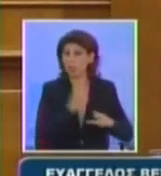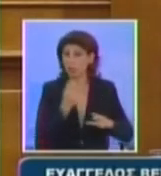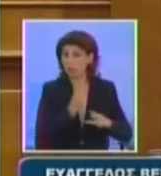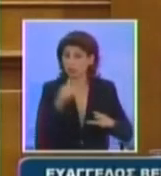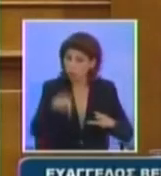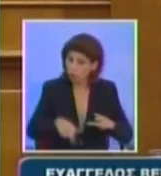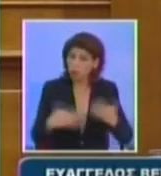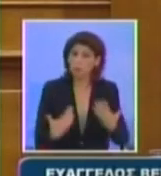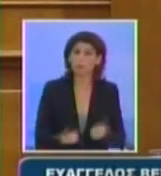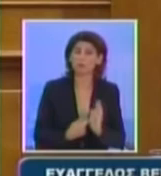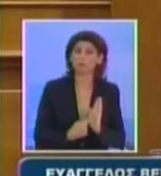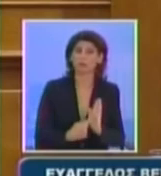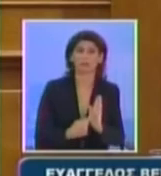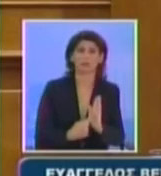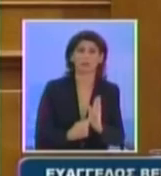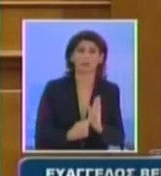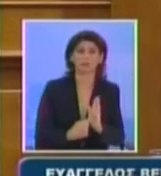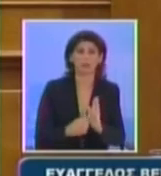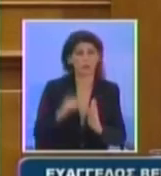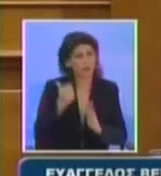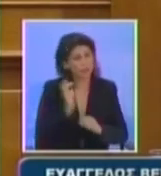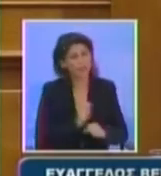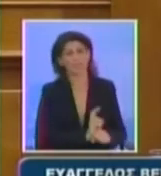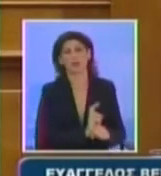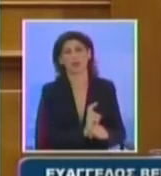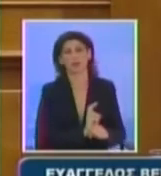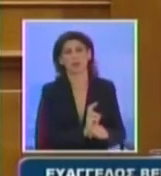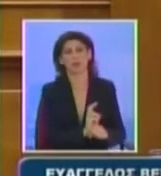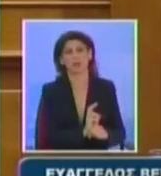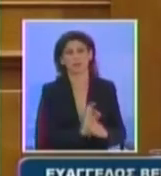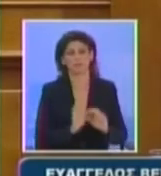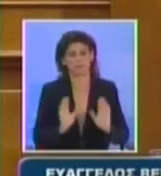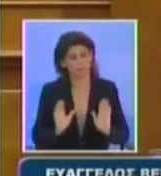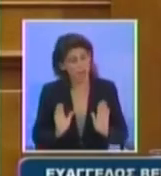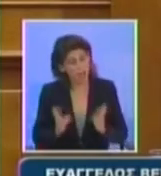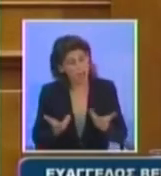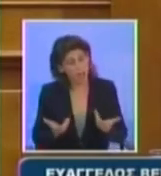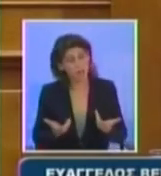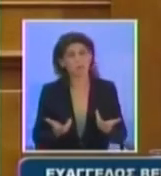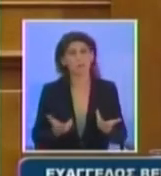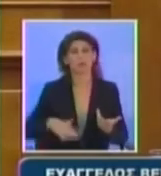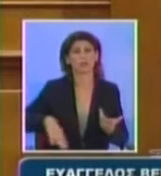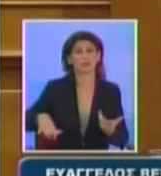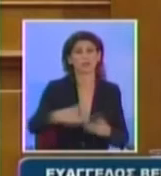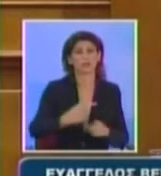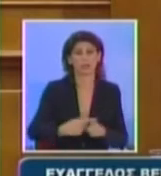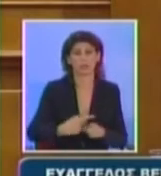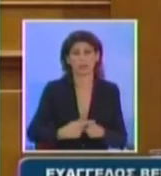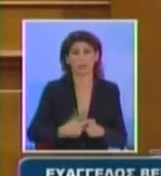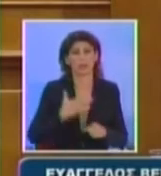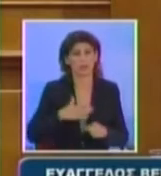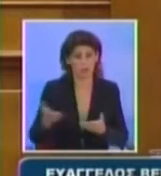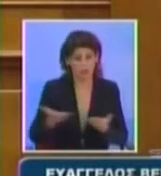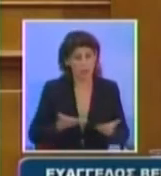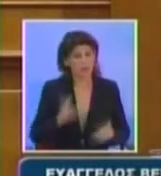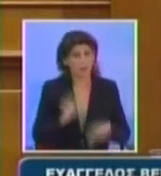τώρα που έχουμε να εμφανίσουμε το πρωτογενές πλεόνασμα. Άρα λοιπόν ο λαός θέλουμε να έρθει στις